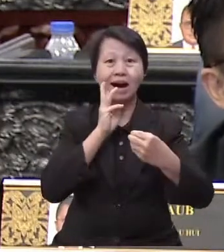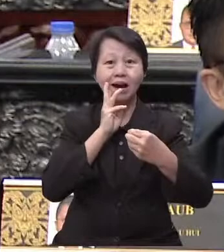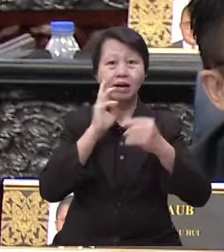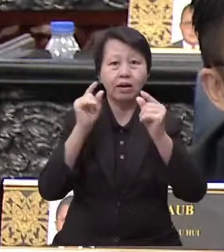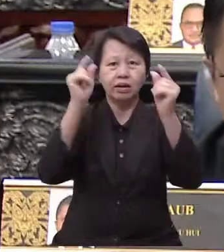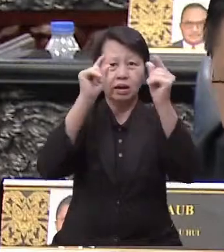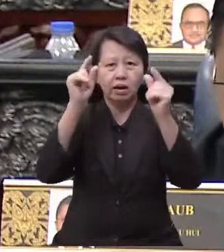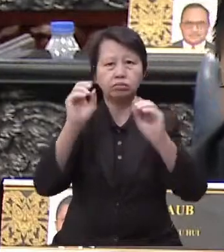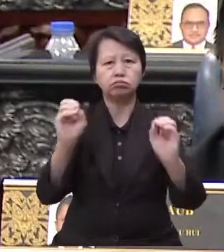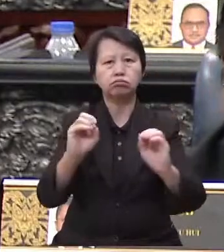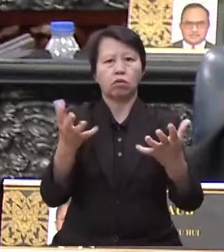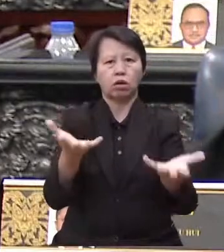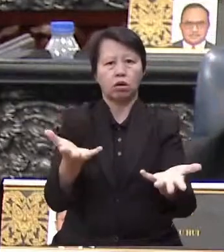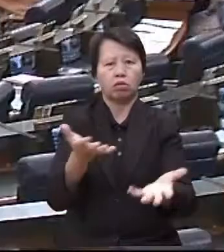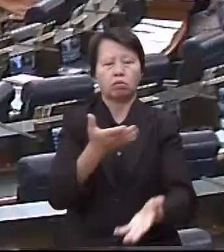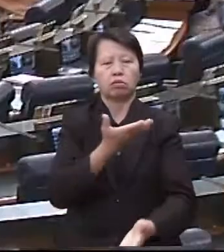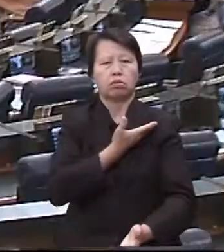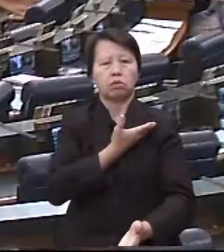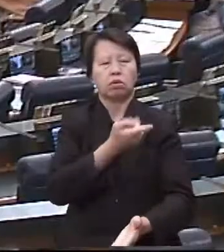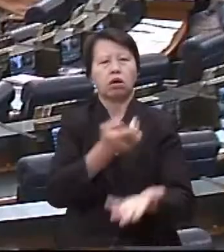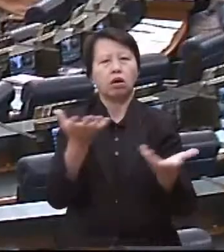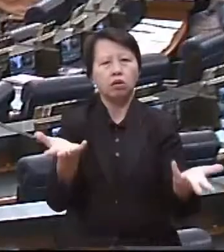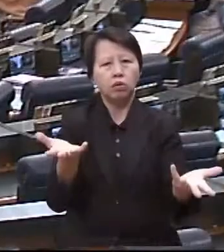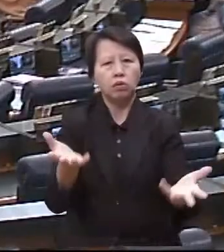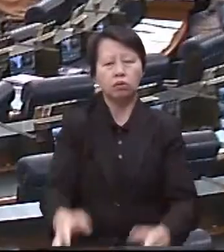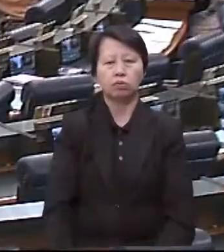gas. Yang Berhormat Menteri.